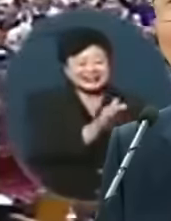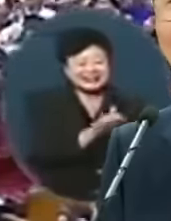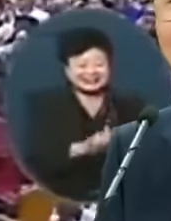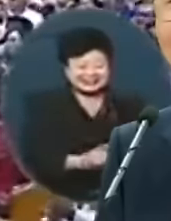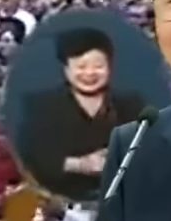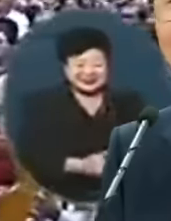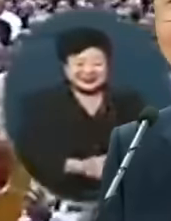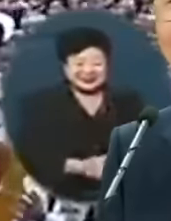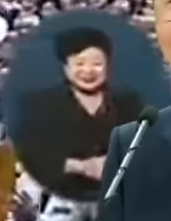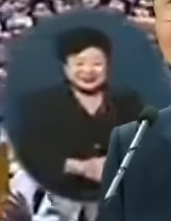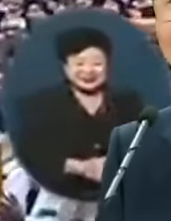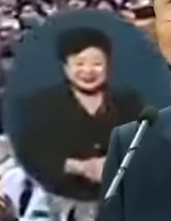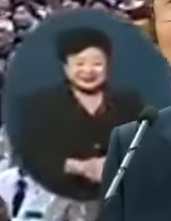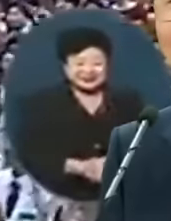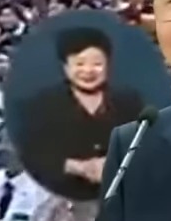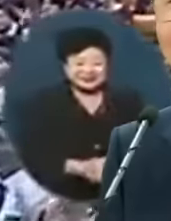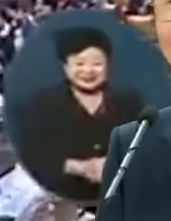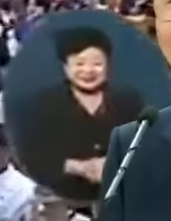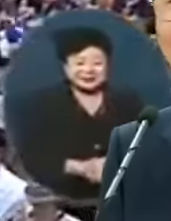축하합니다.